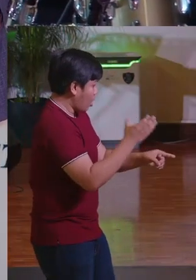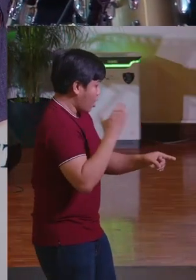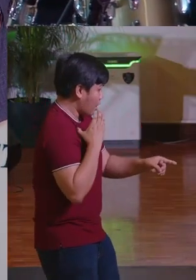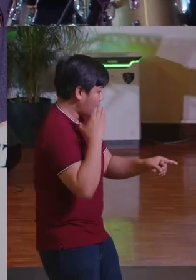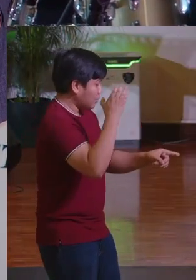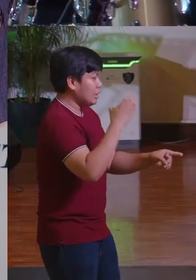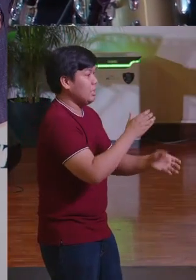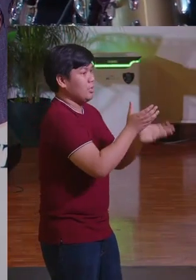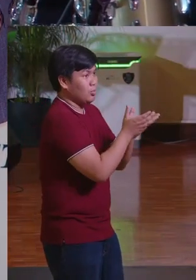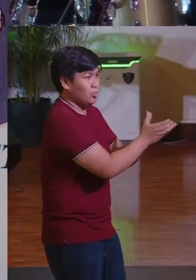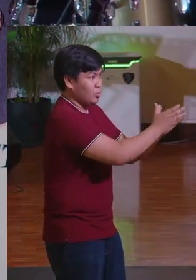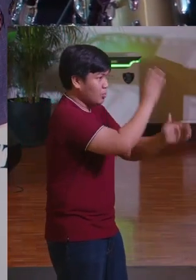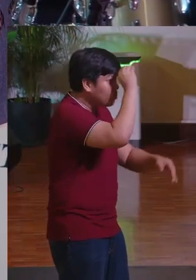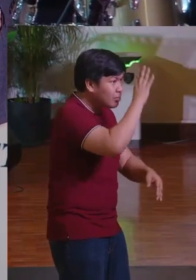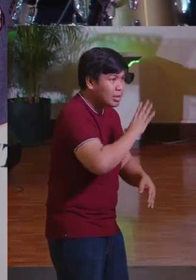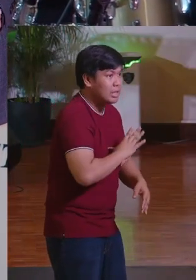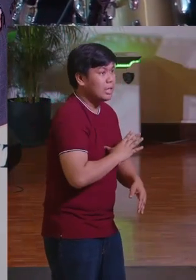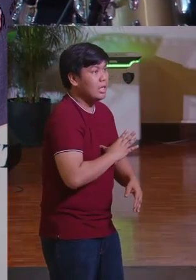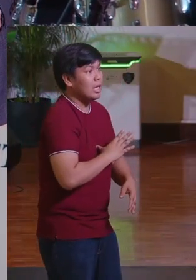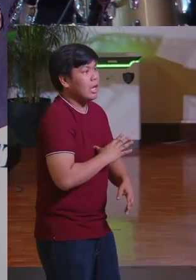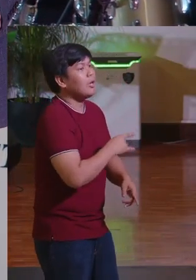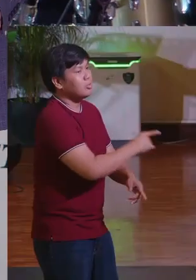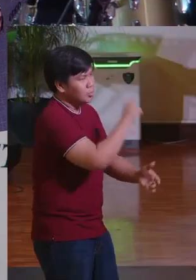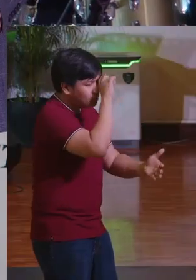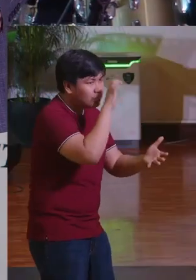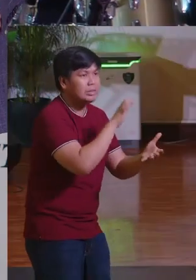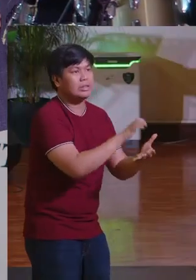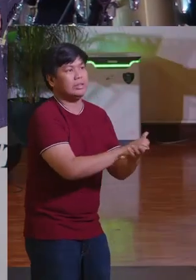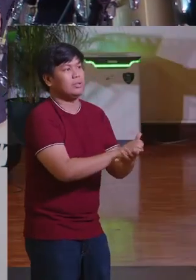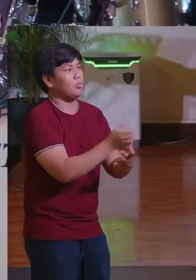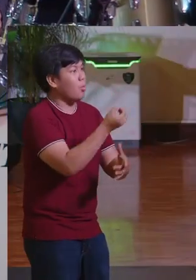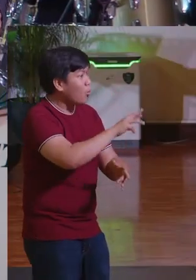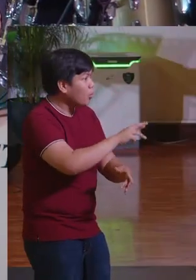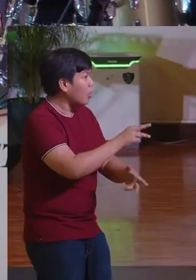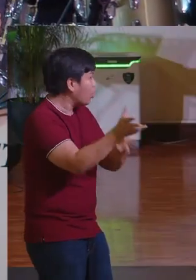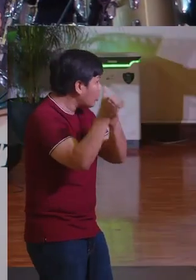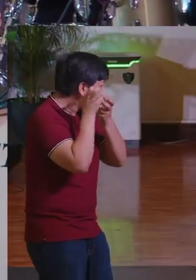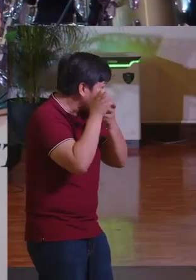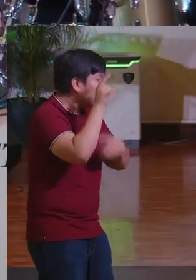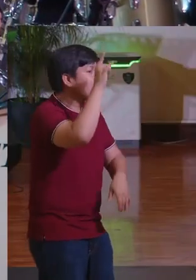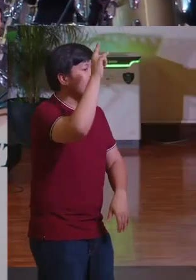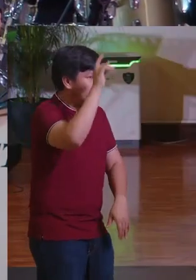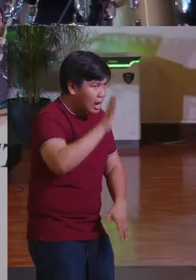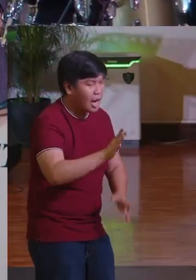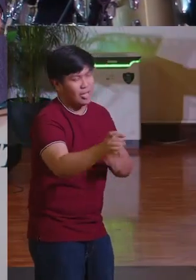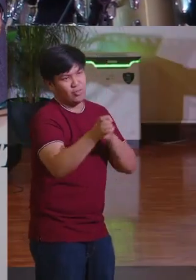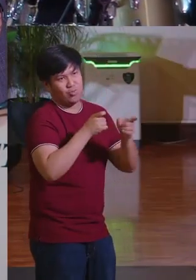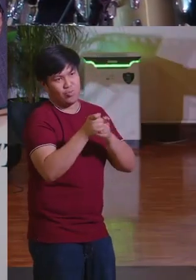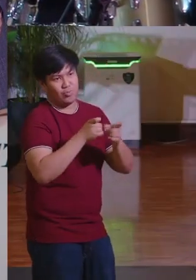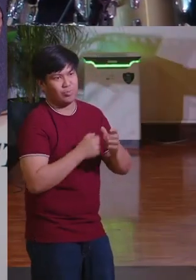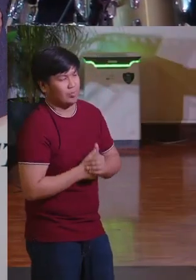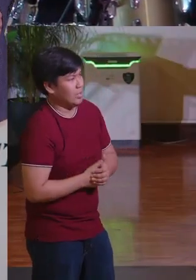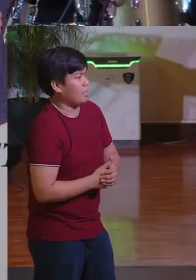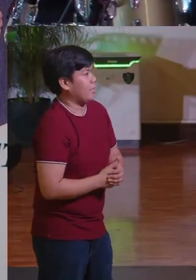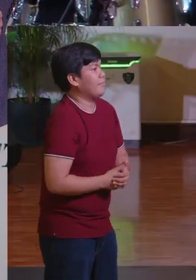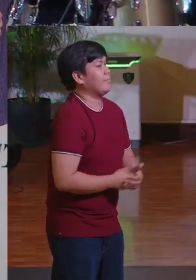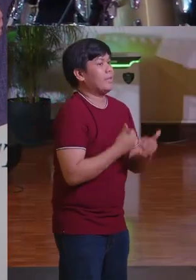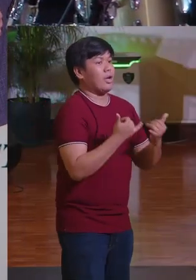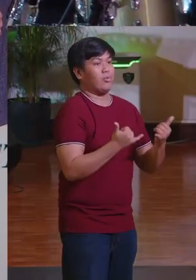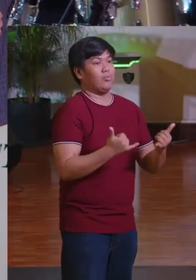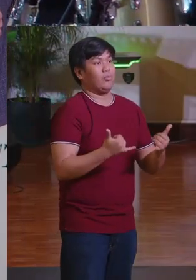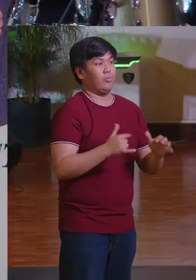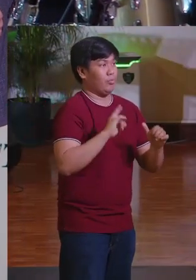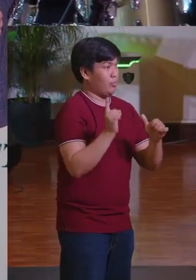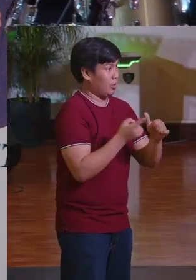sa Diyos. At hindi po ito aksidente. Kagaya po ng, alam niyo na, kung ito ay first time po kayo, hindi aksidente na naririto